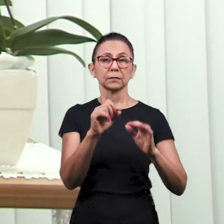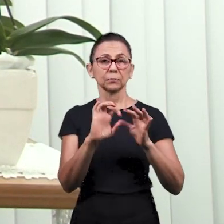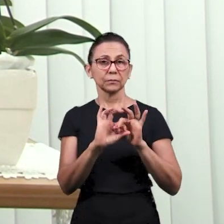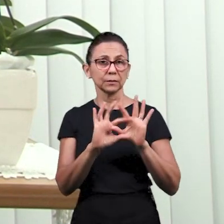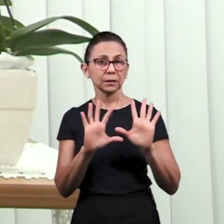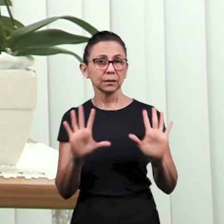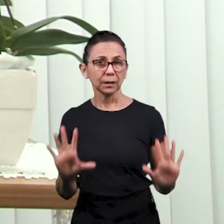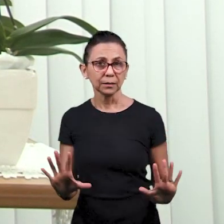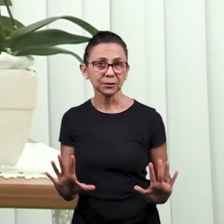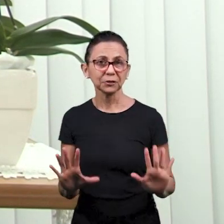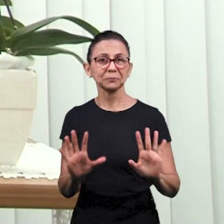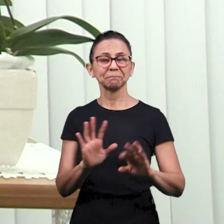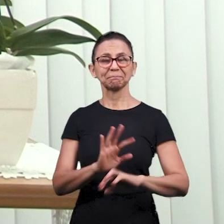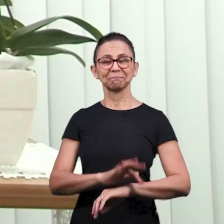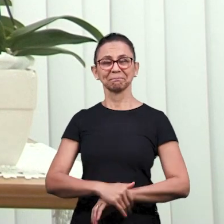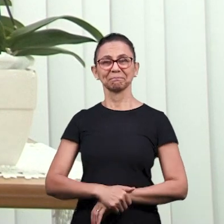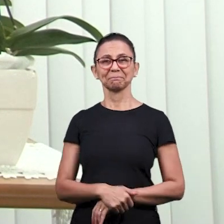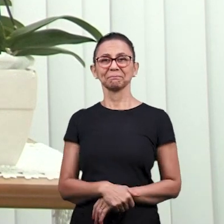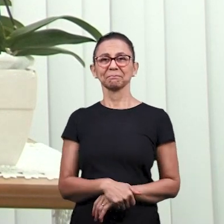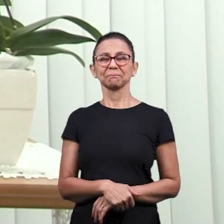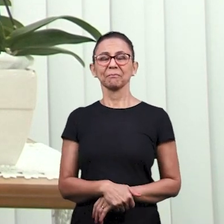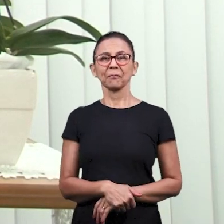для тех, кто участвует впервые.